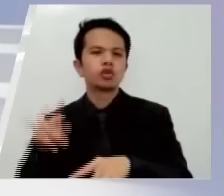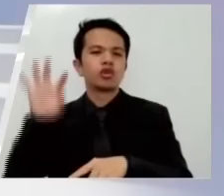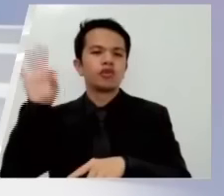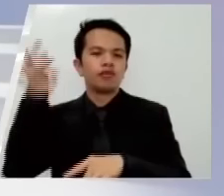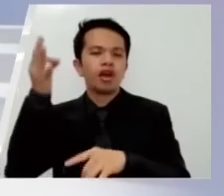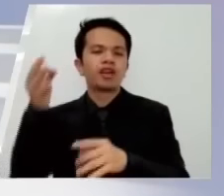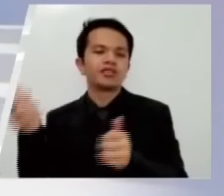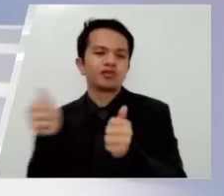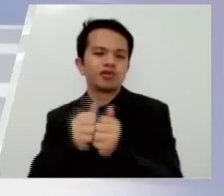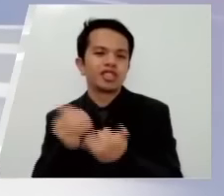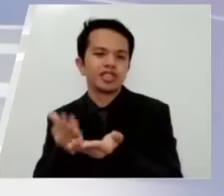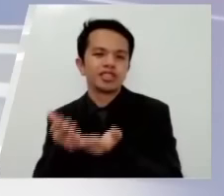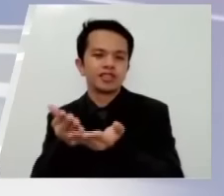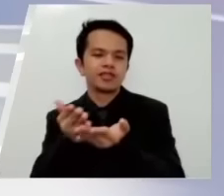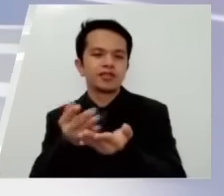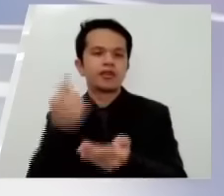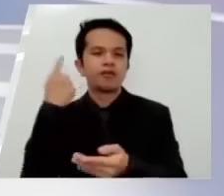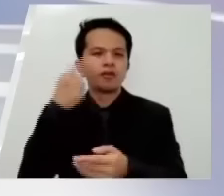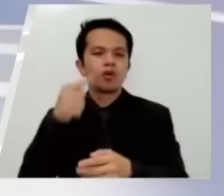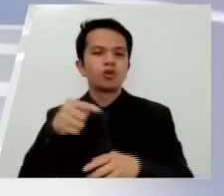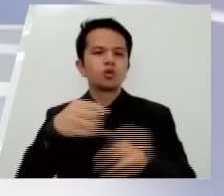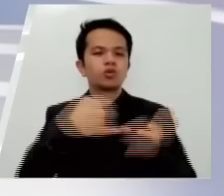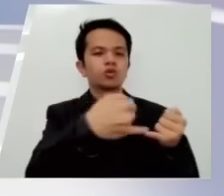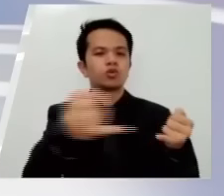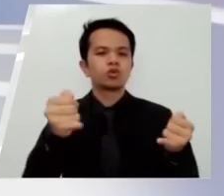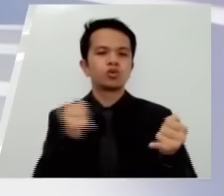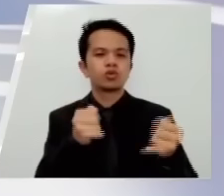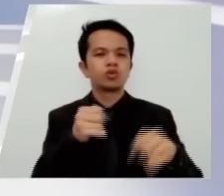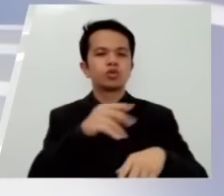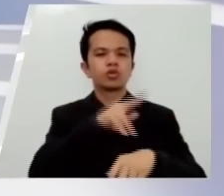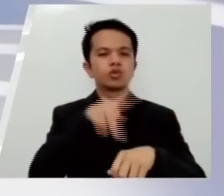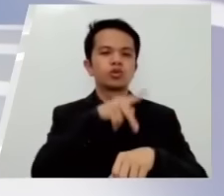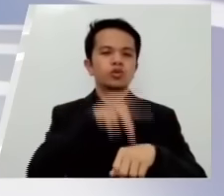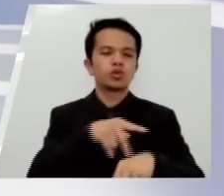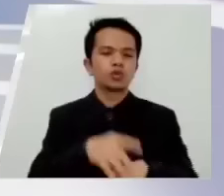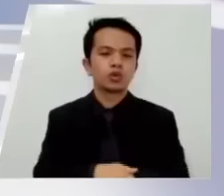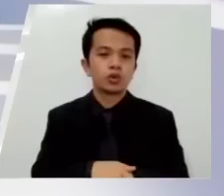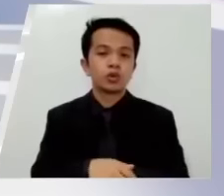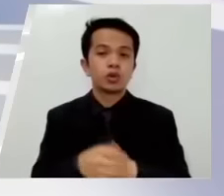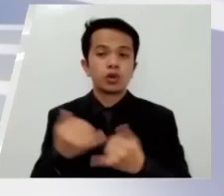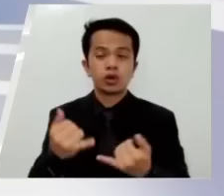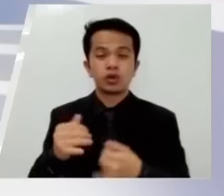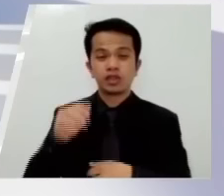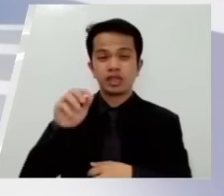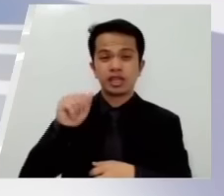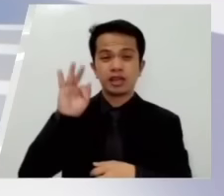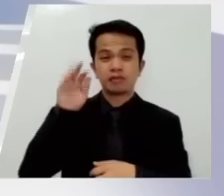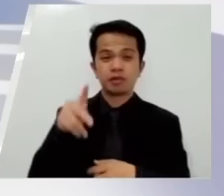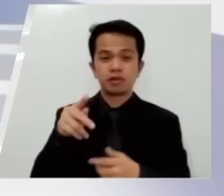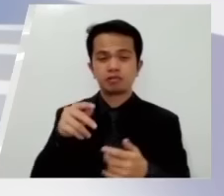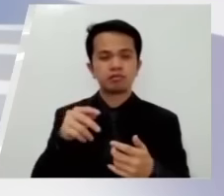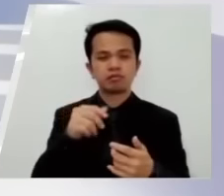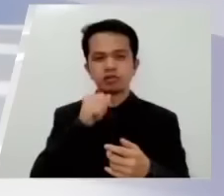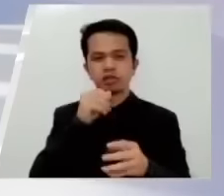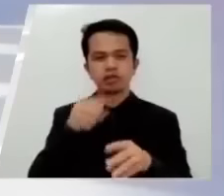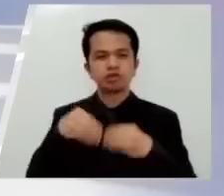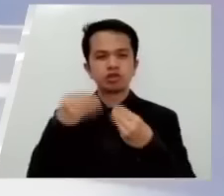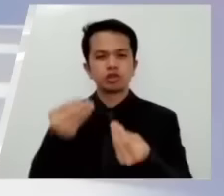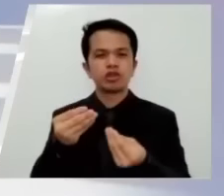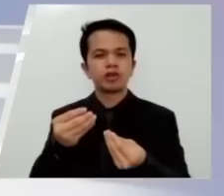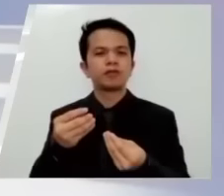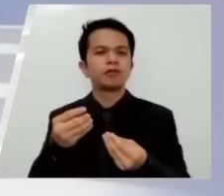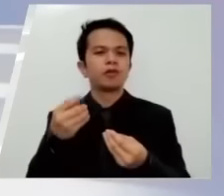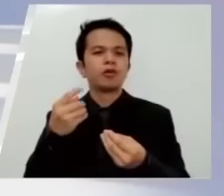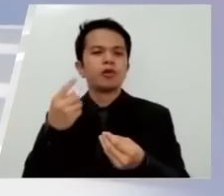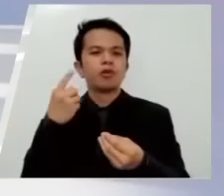Exclusive Economic Zone ng Pilipinas. Ayaw namang kumpirmahin ng AFP kung dadaan sila sa bahagi ng EEZ kung